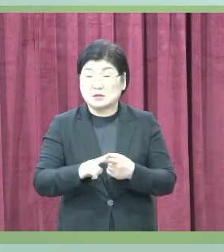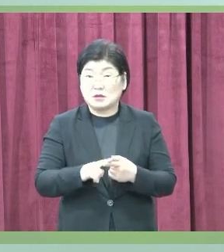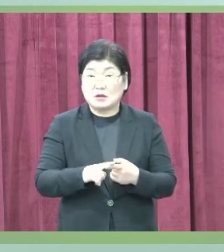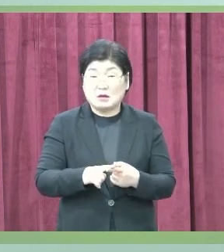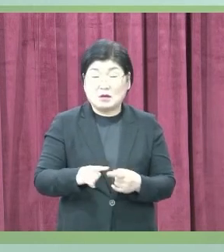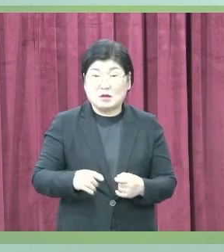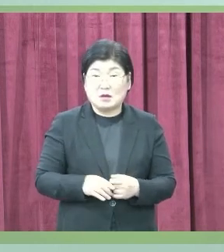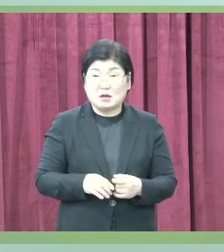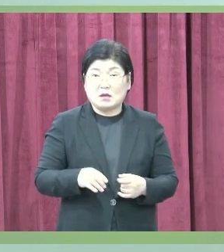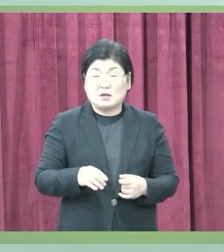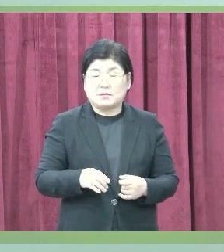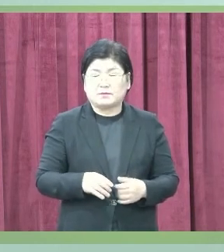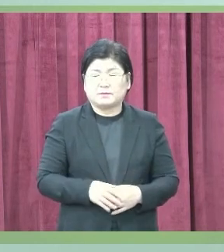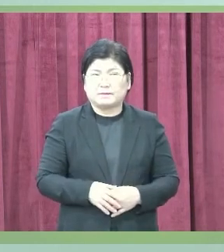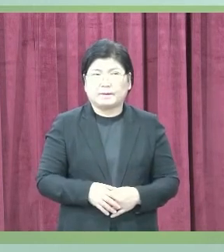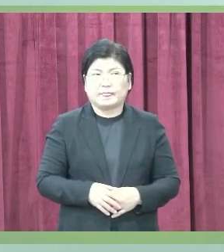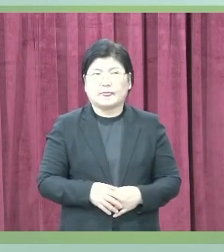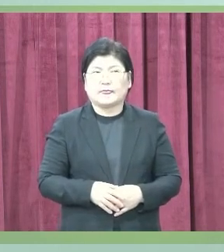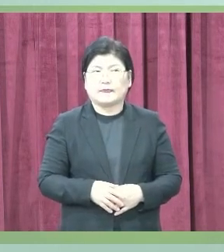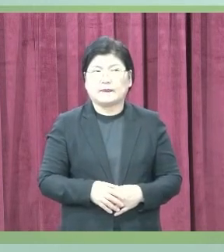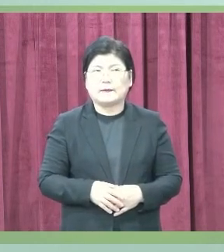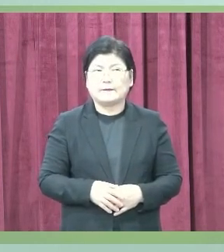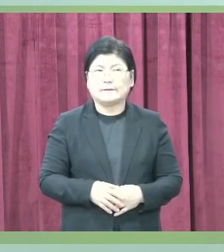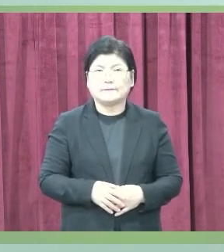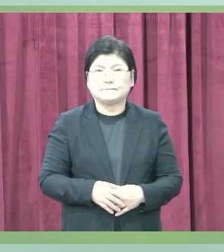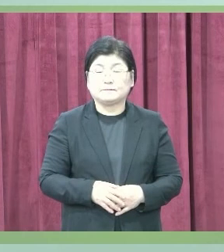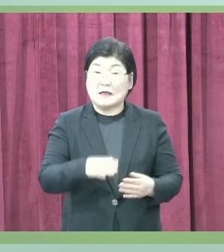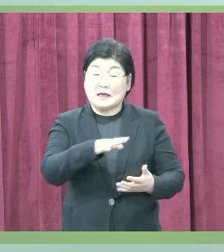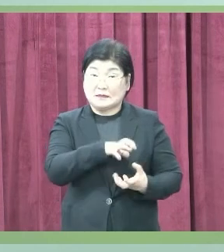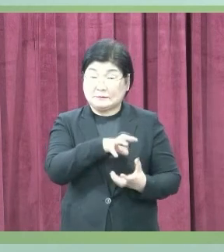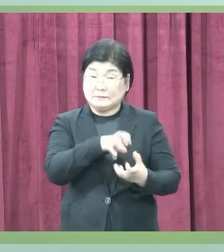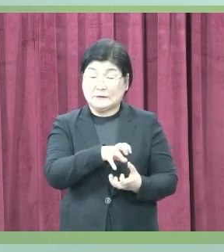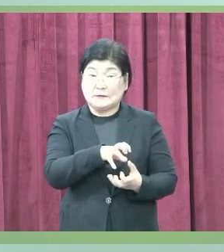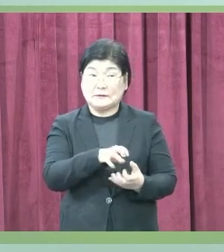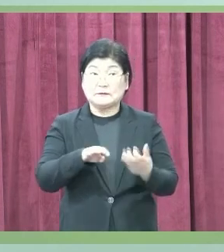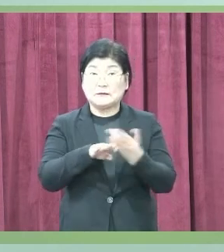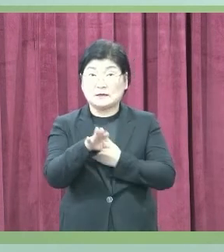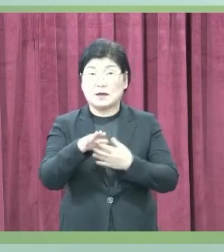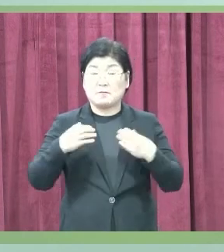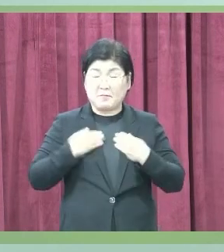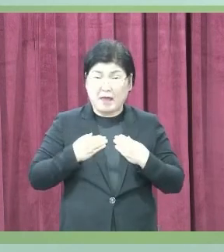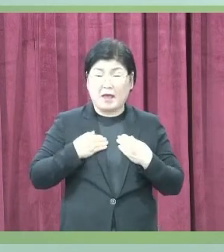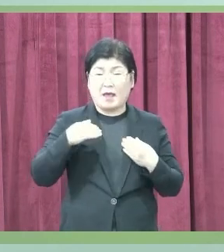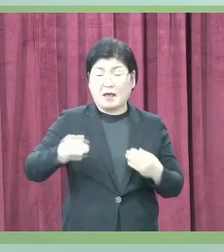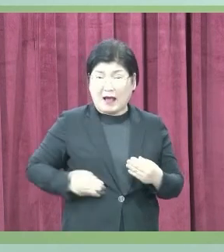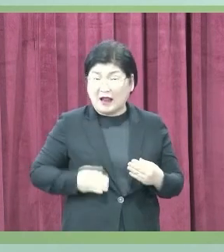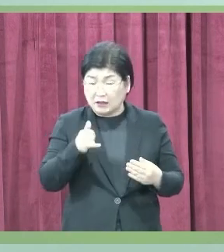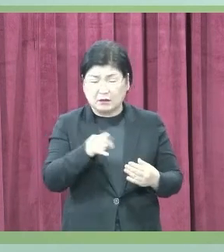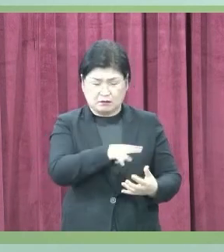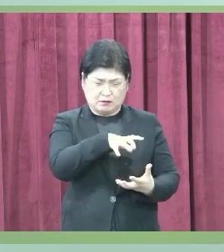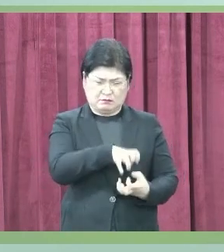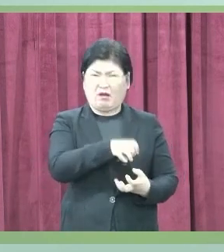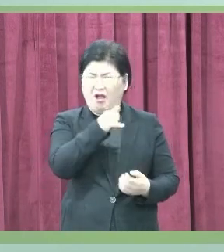있는 특이한 양상을 나타내고 있습니다. 그 다음에 심장은 다른 데는 폐암, 간암 순인데 여기 위암이고,